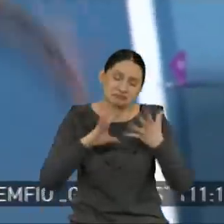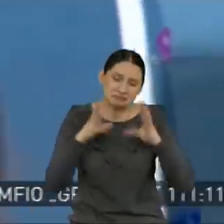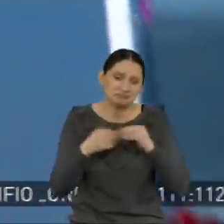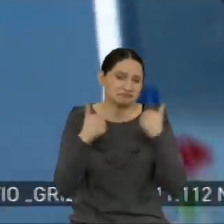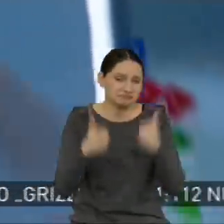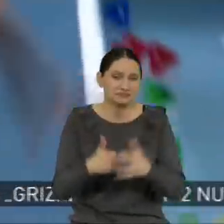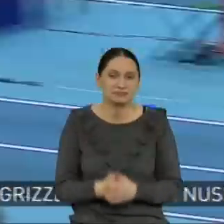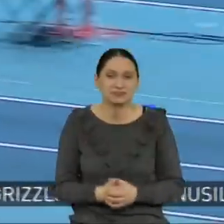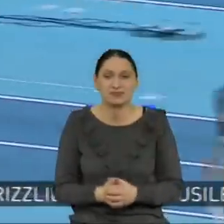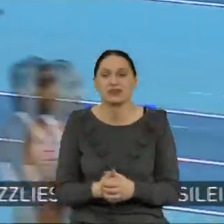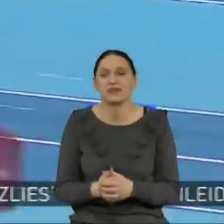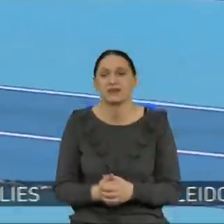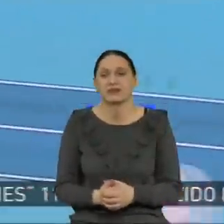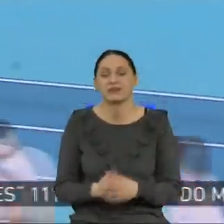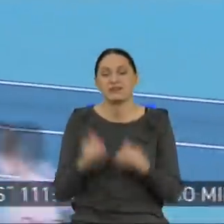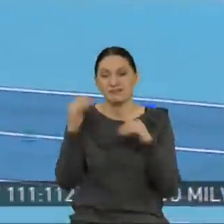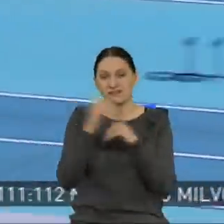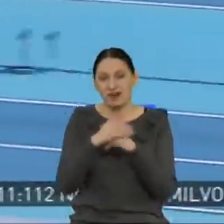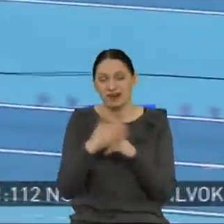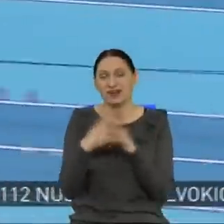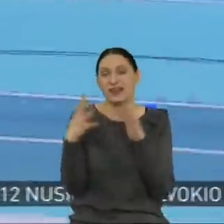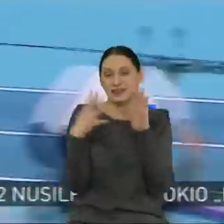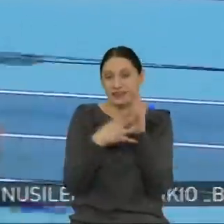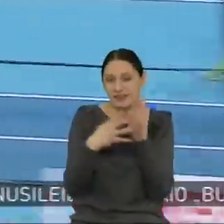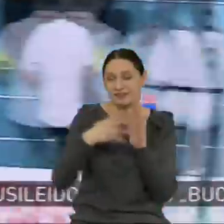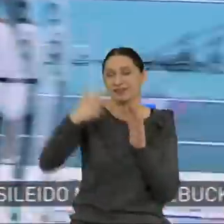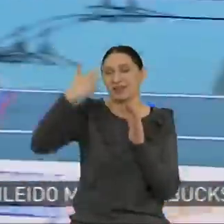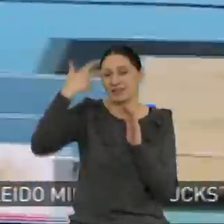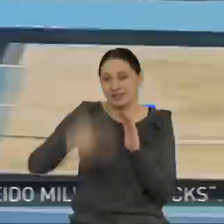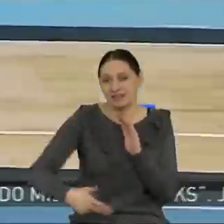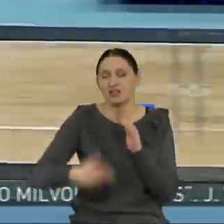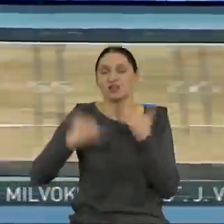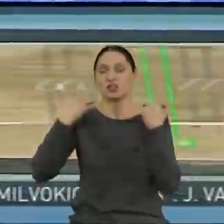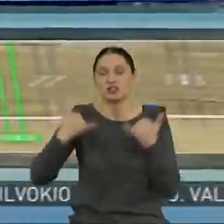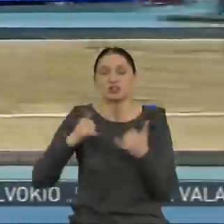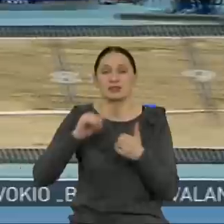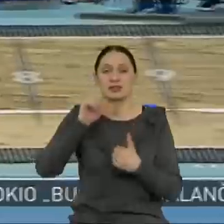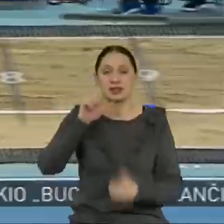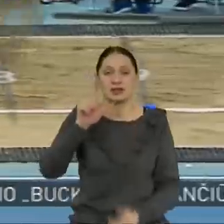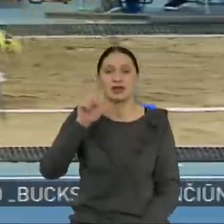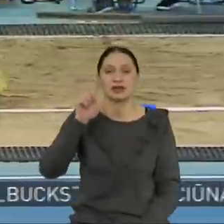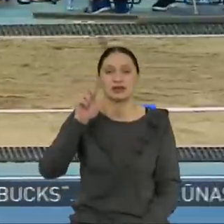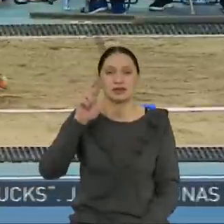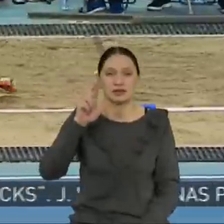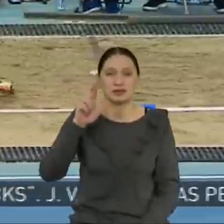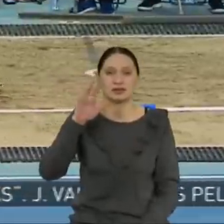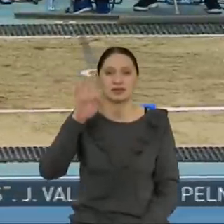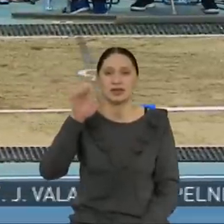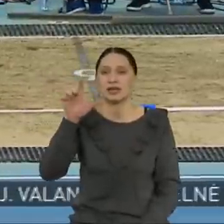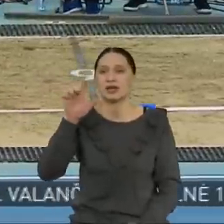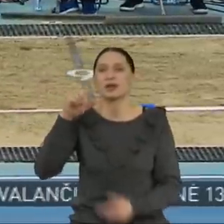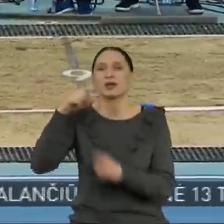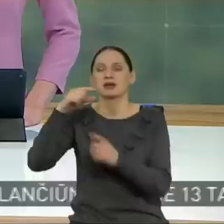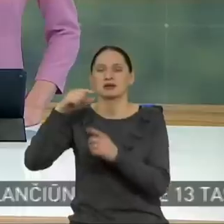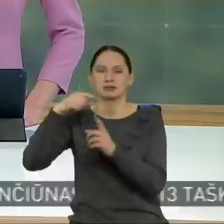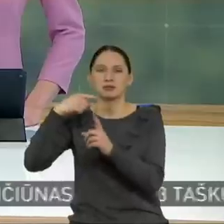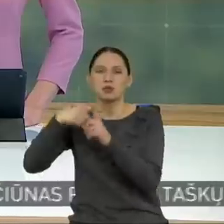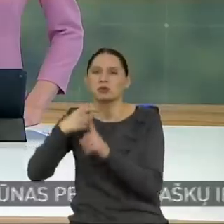Vakarinė varžybų sesija nuo 21 valandos 30 minučių šiandien galėsite stebėti per LRT Plus kanalą.